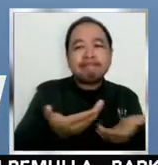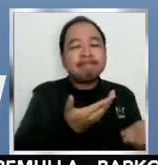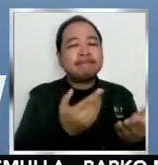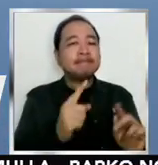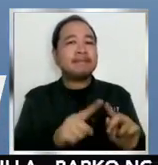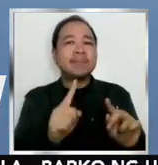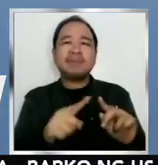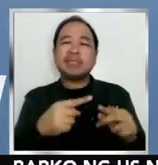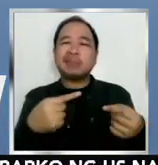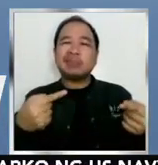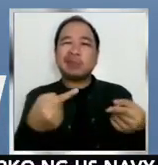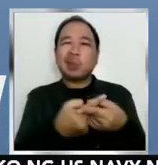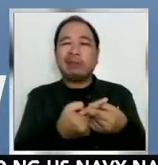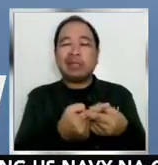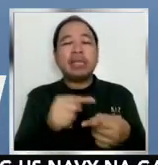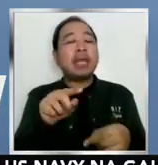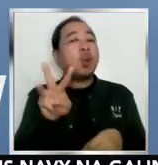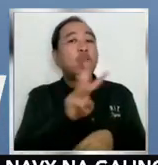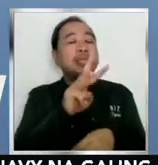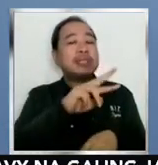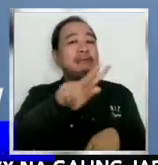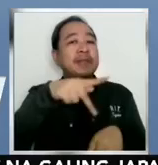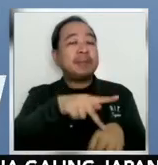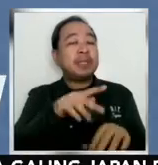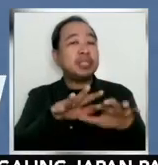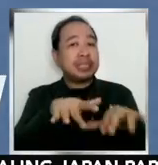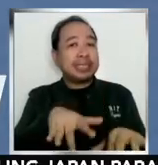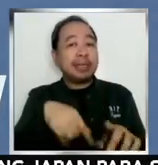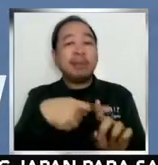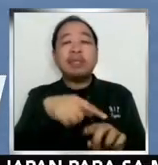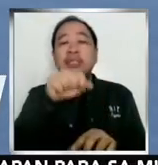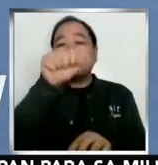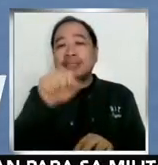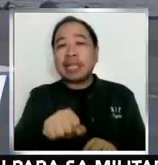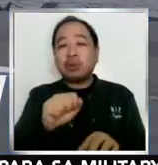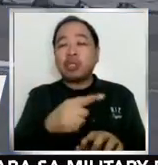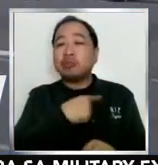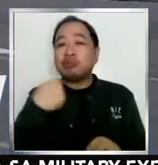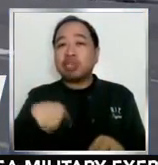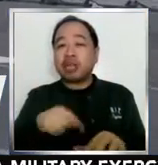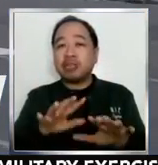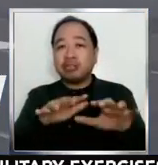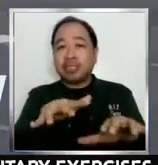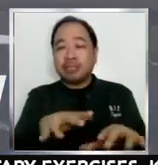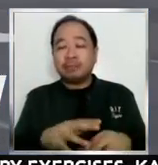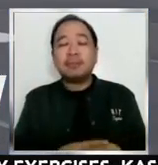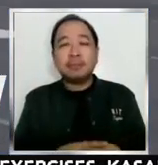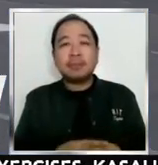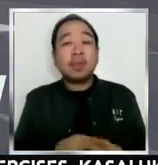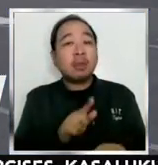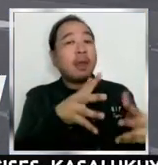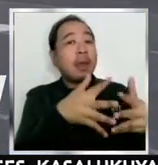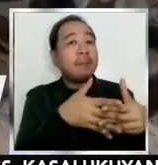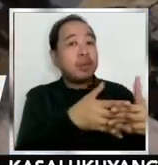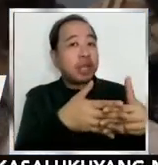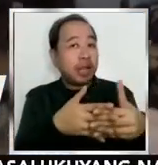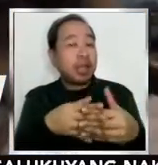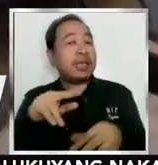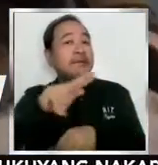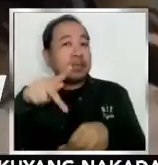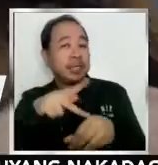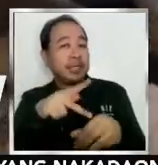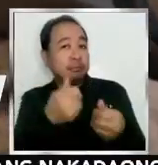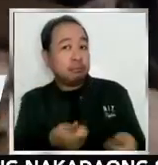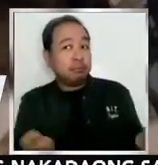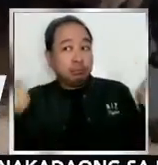Sea at South China Sea. May nakatakda namang high-level meeting ang mga opisyal ng Amerika at Pilipinas kaugnay sa